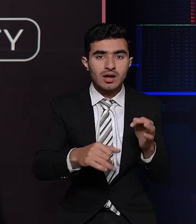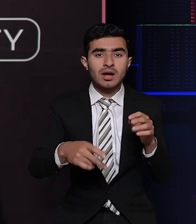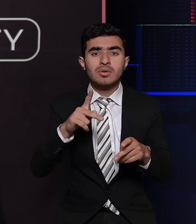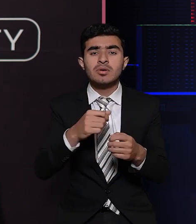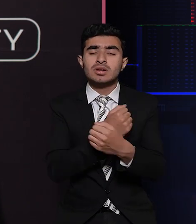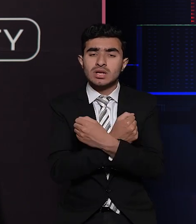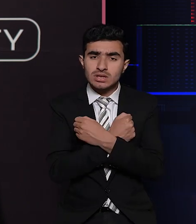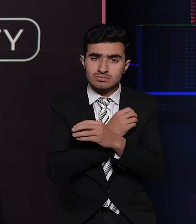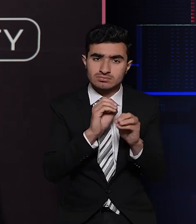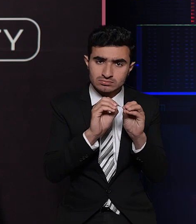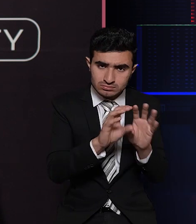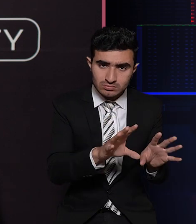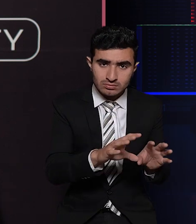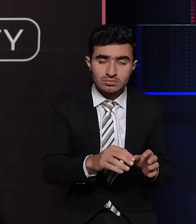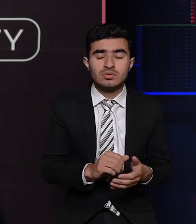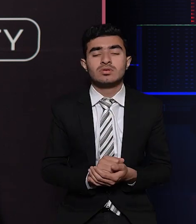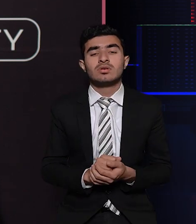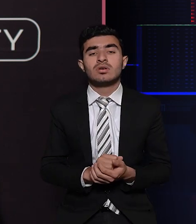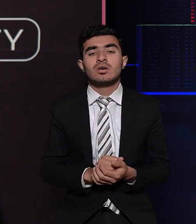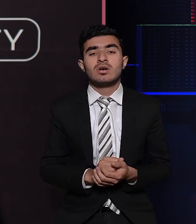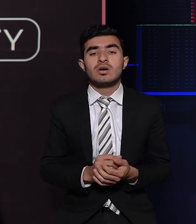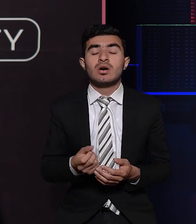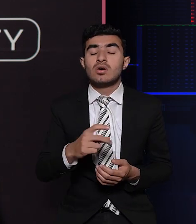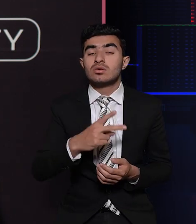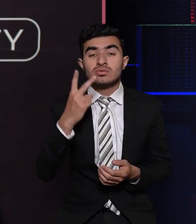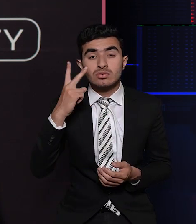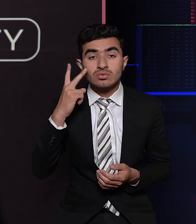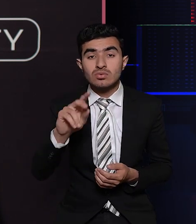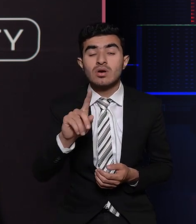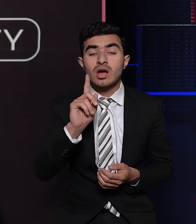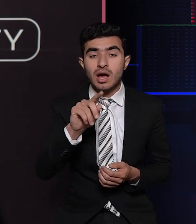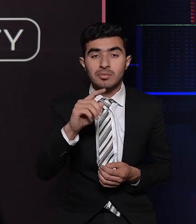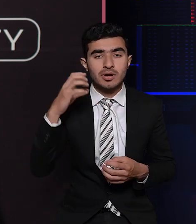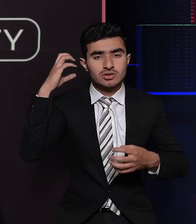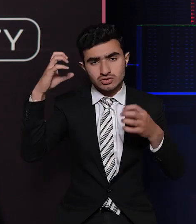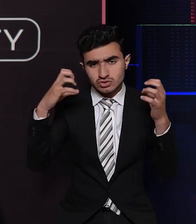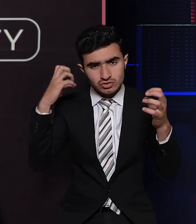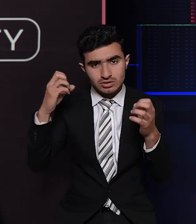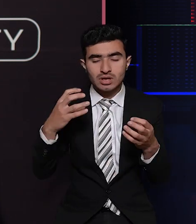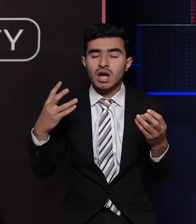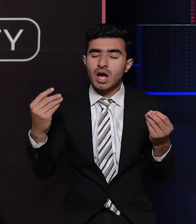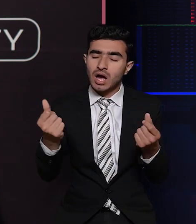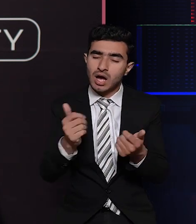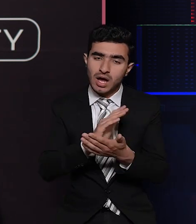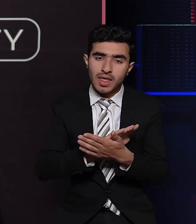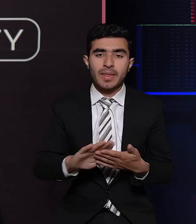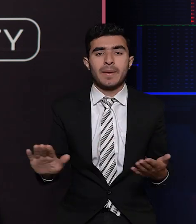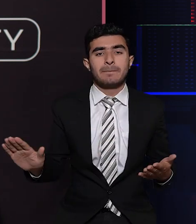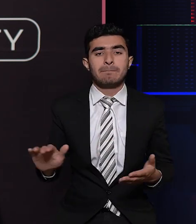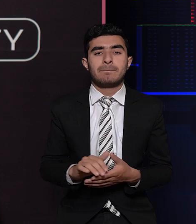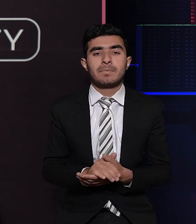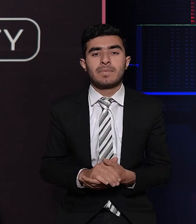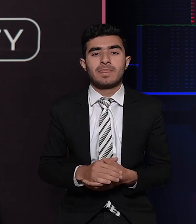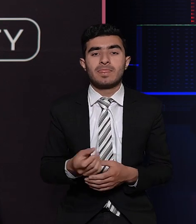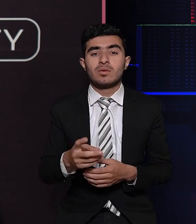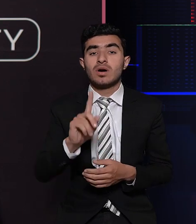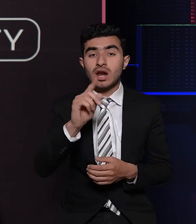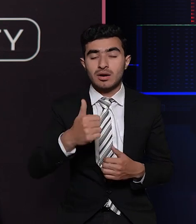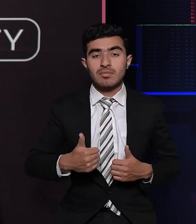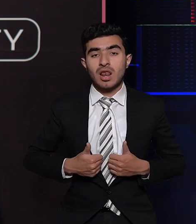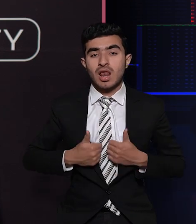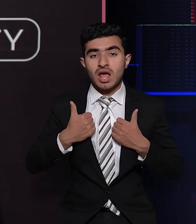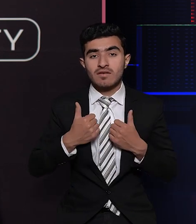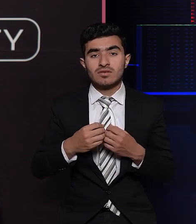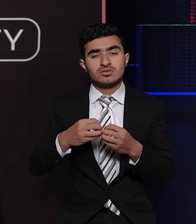سے ڈیل کریں، آپ دیکھیں گے کہ یہ سٹریس ختم ہو جائے گا جو آپ